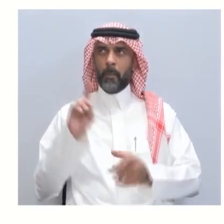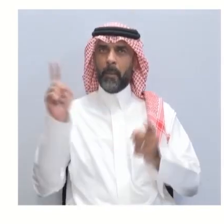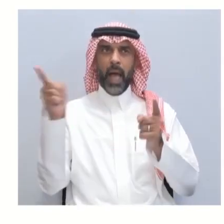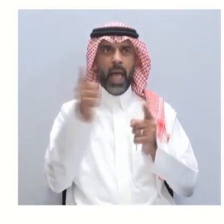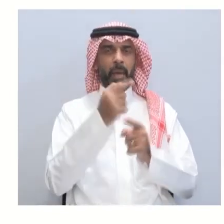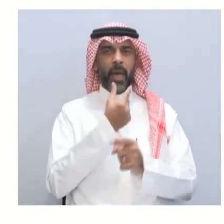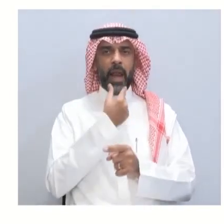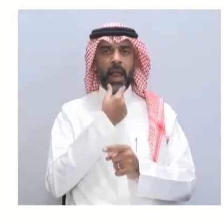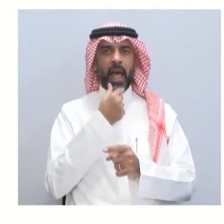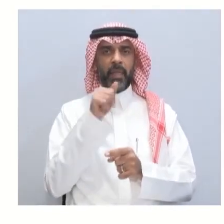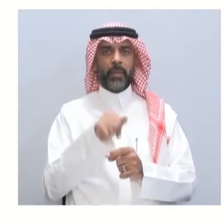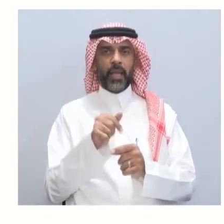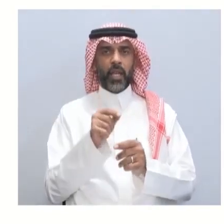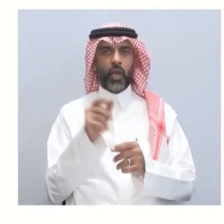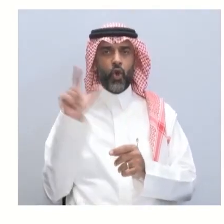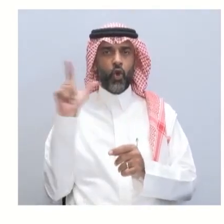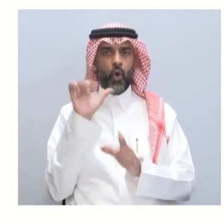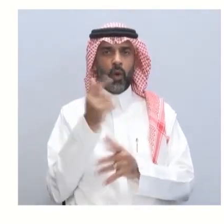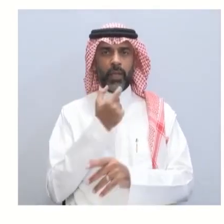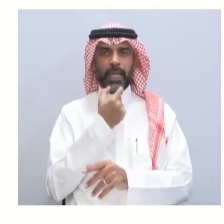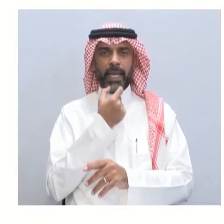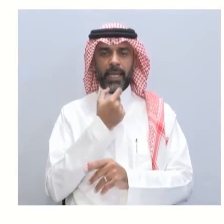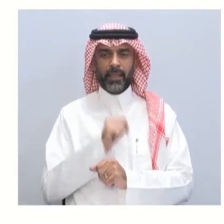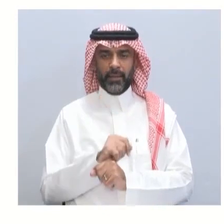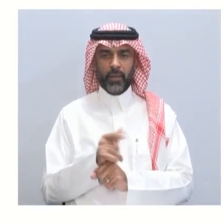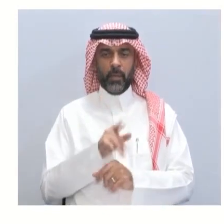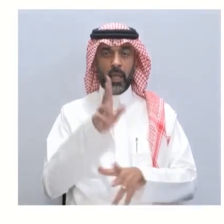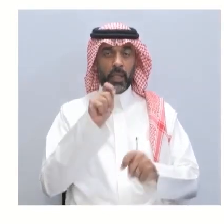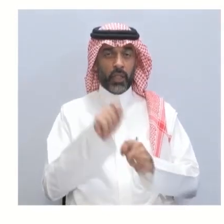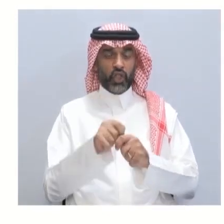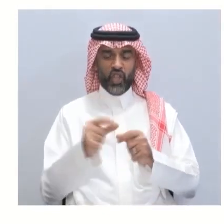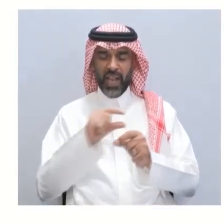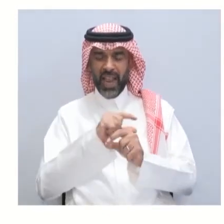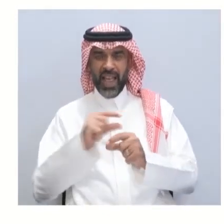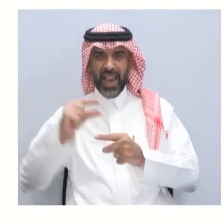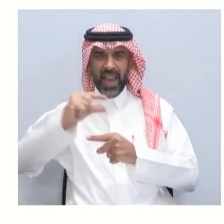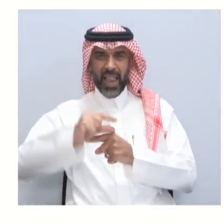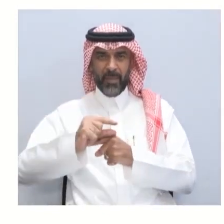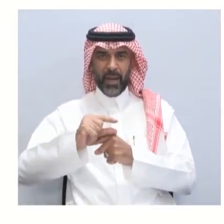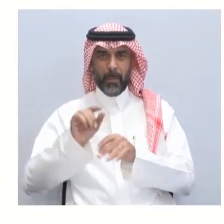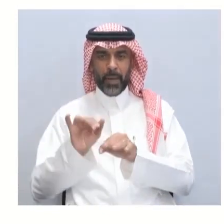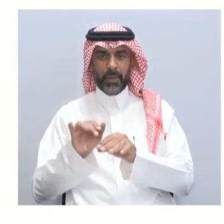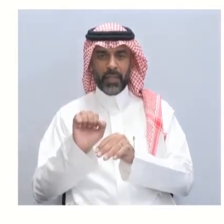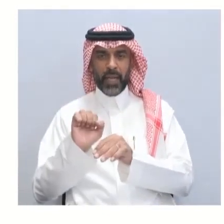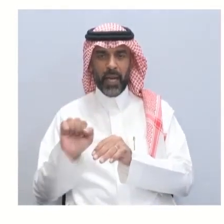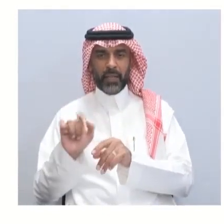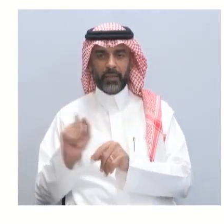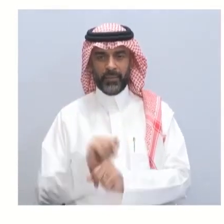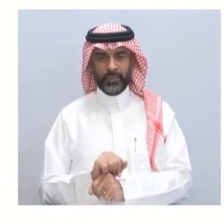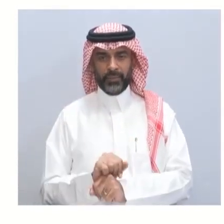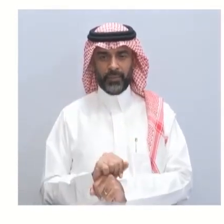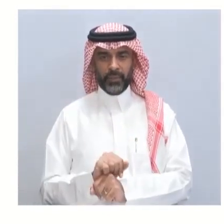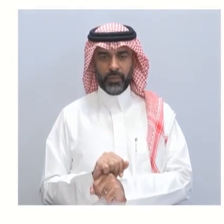الانجليزيه ننشئ اللبنه البرمجيه الخاصه بالقائمه ونضعها في المتغير اذا ناخذها من